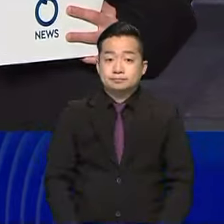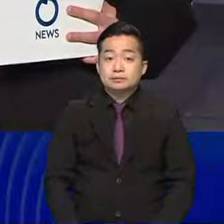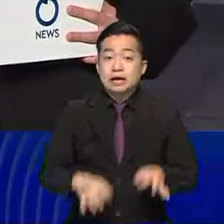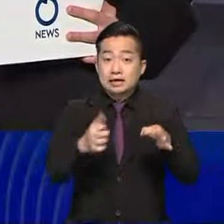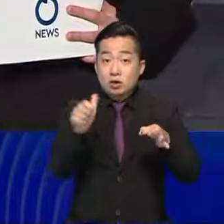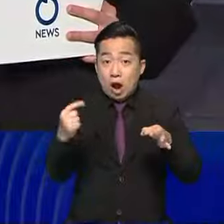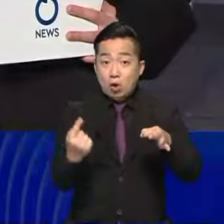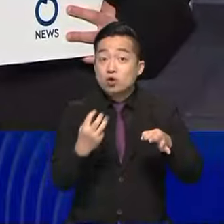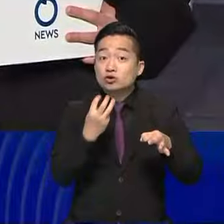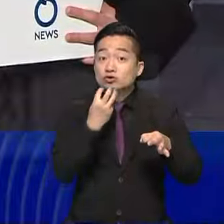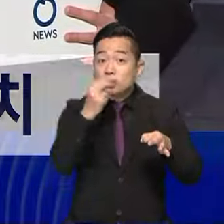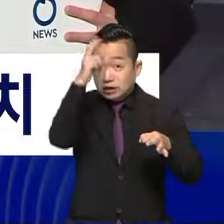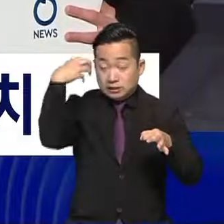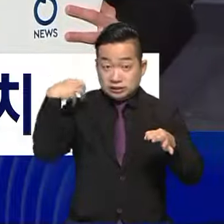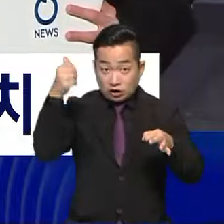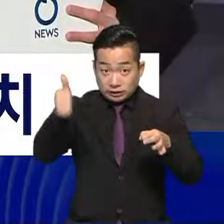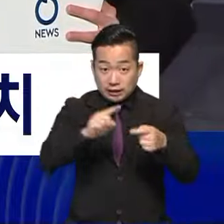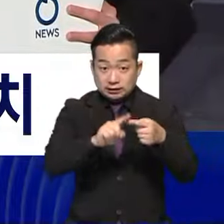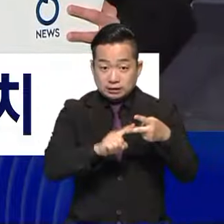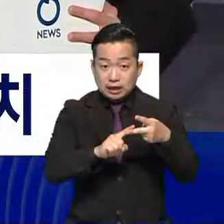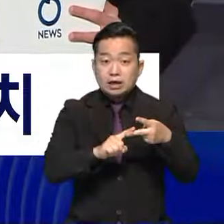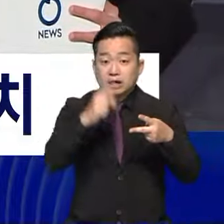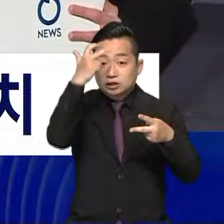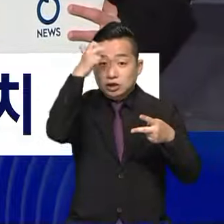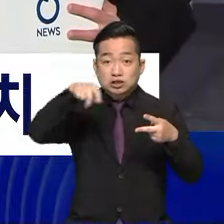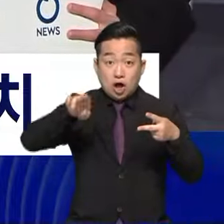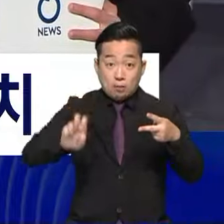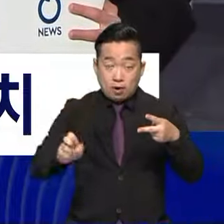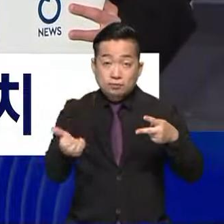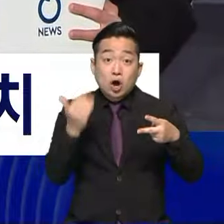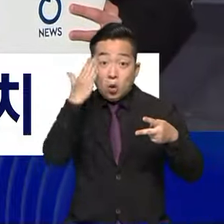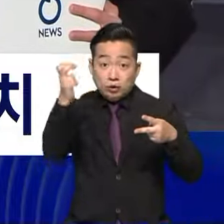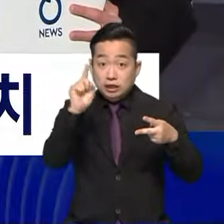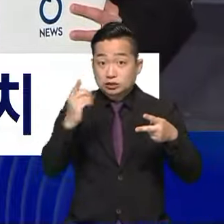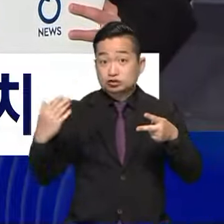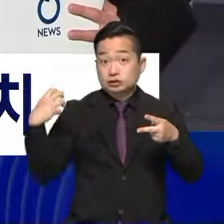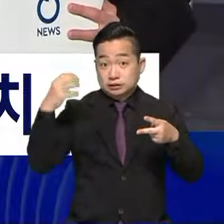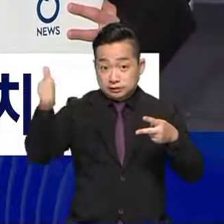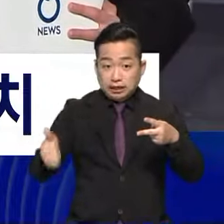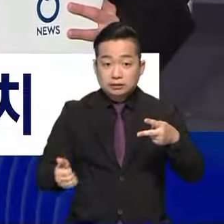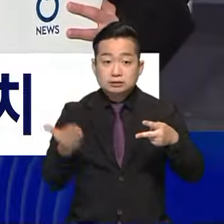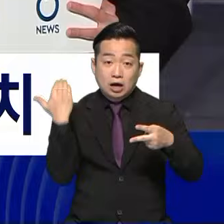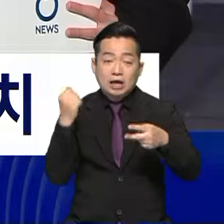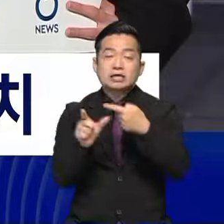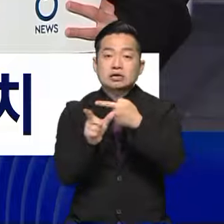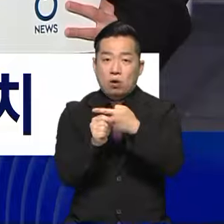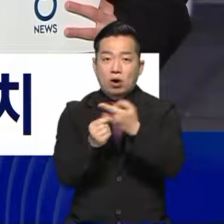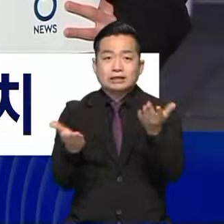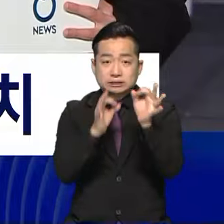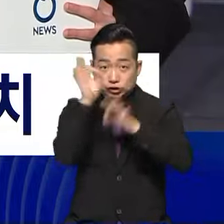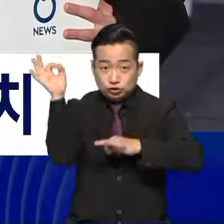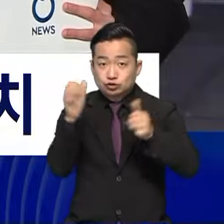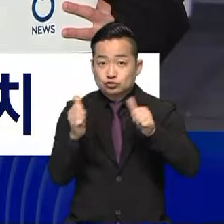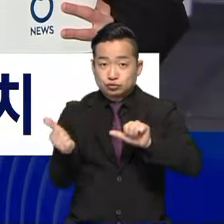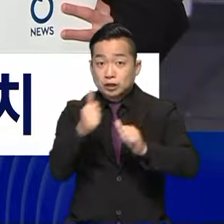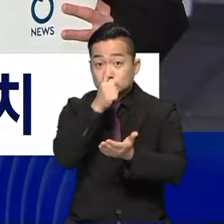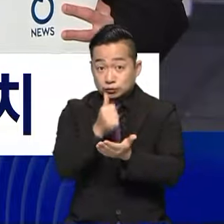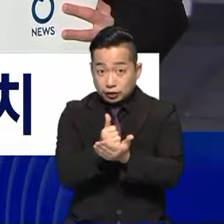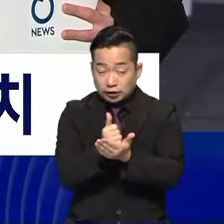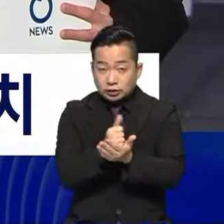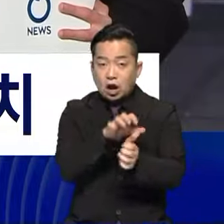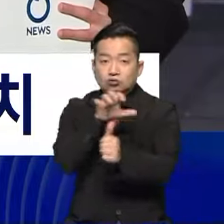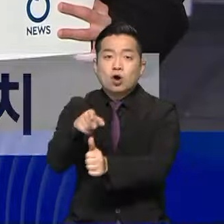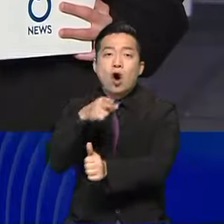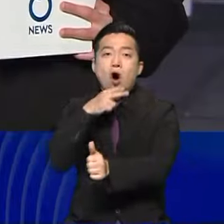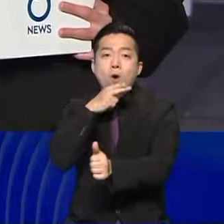경찰청장과 최성범 전 용산 소방서장은 경찰이 지난해 1월 업무상 과실치사상 혐의로 검찰에 불구속